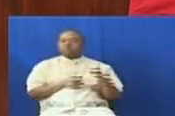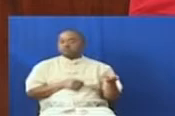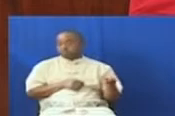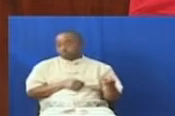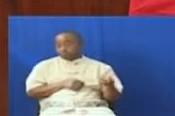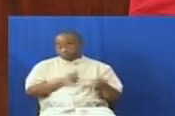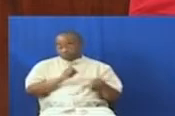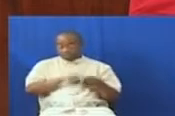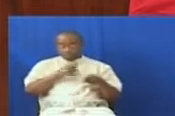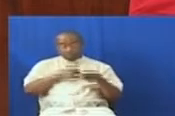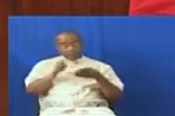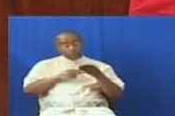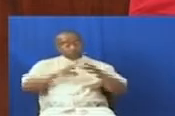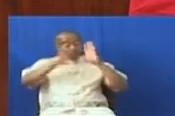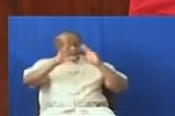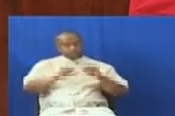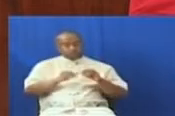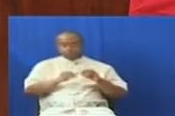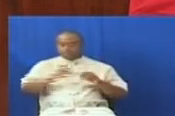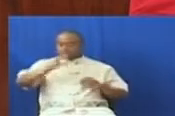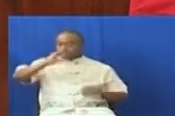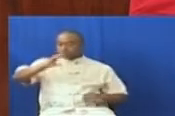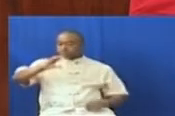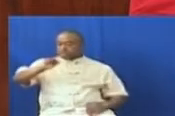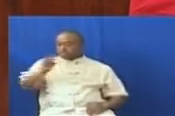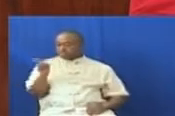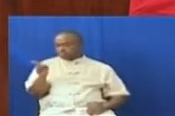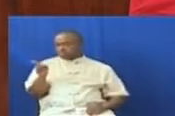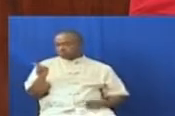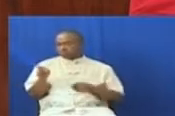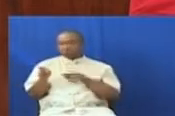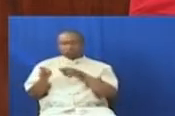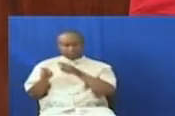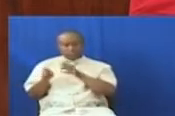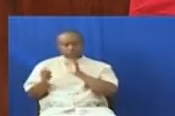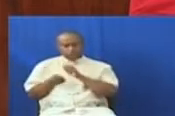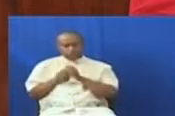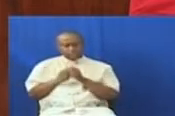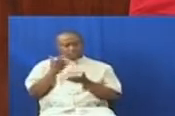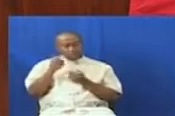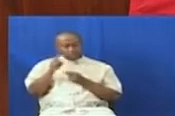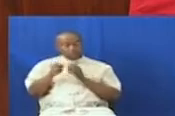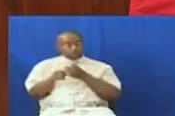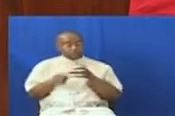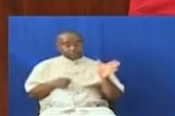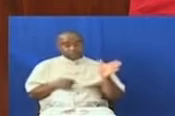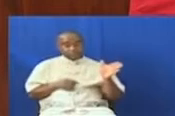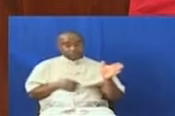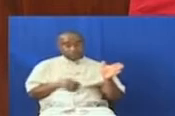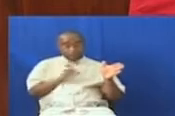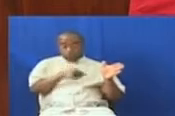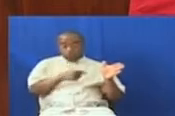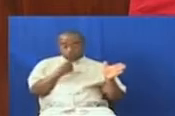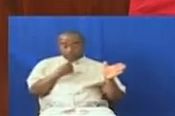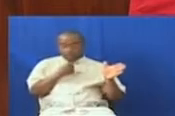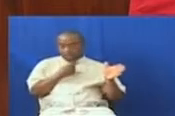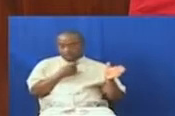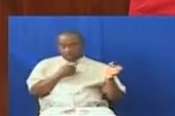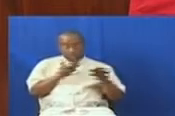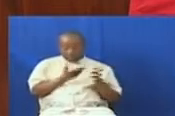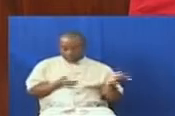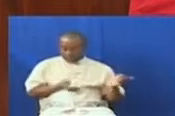ya CAG, inawezekana kuna jambo liko nje ambalo CAG labda kwa nafasi yake hawezi kulisema. Mheshimiwa Naibu